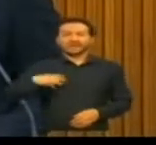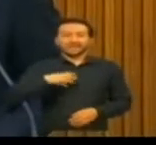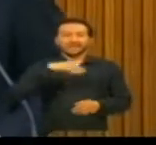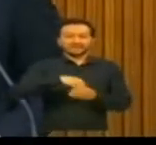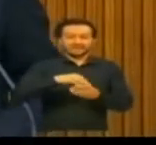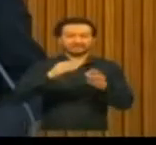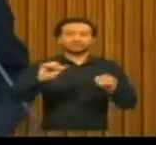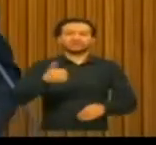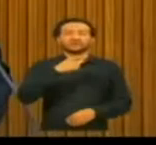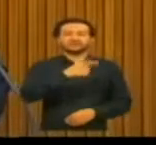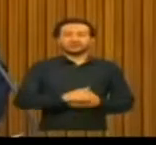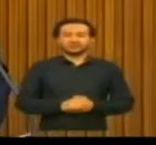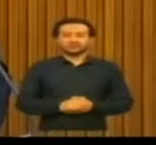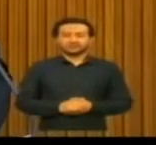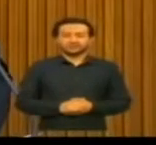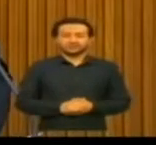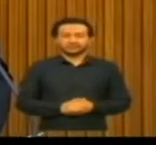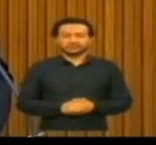en değerli şeydir.